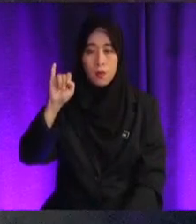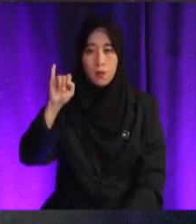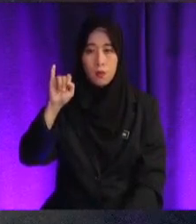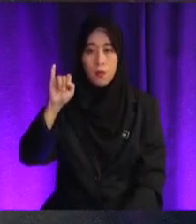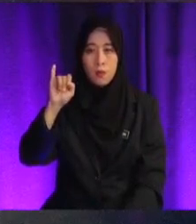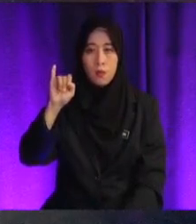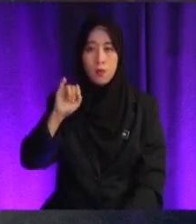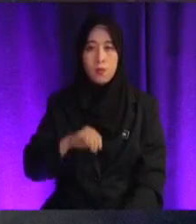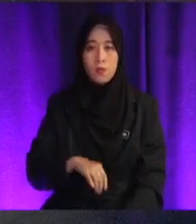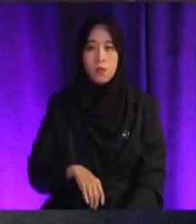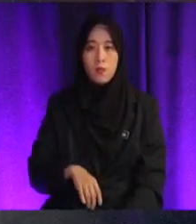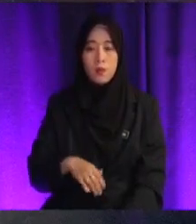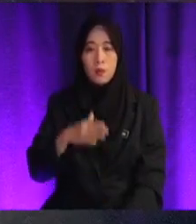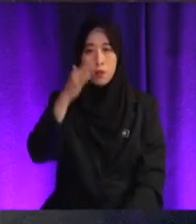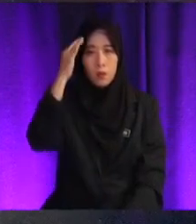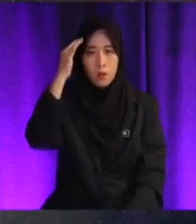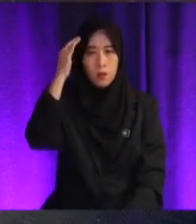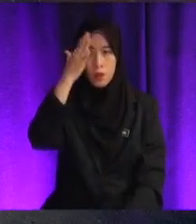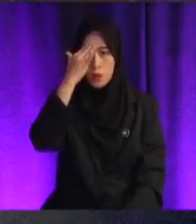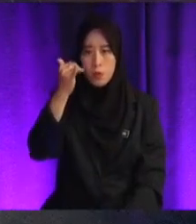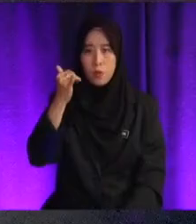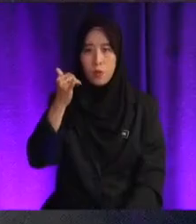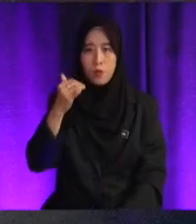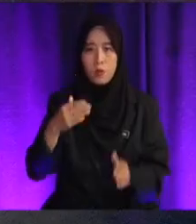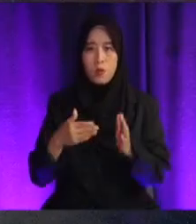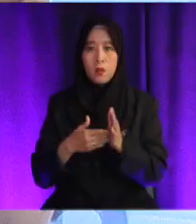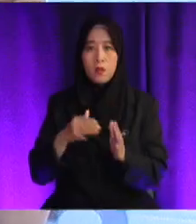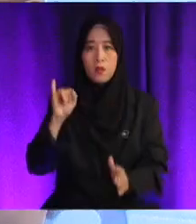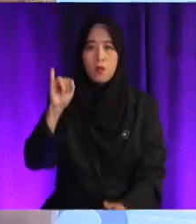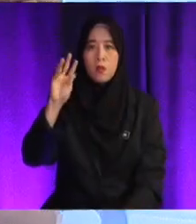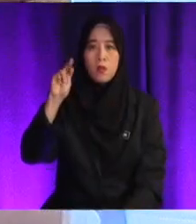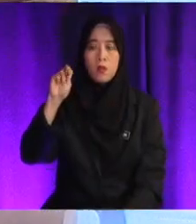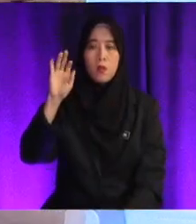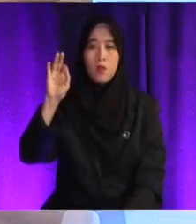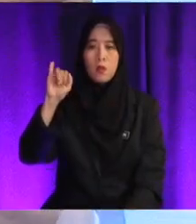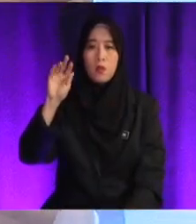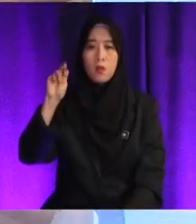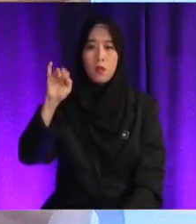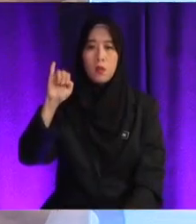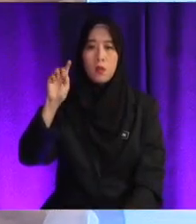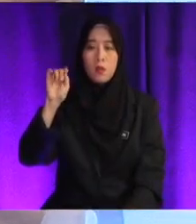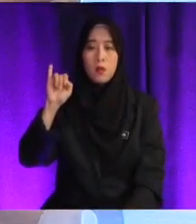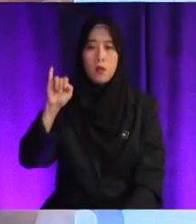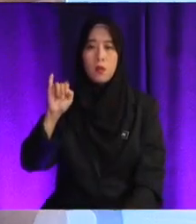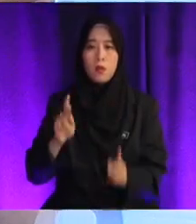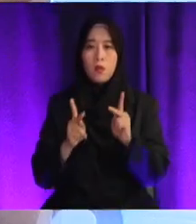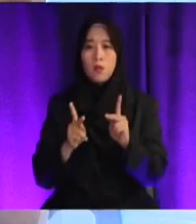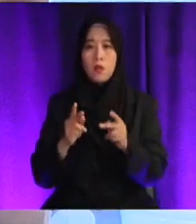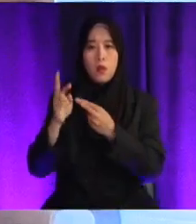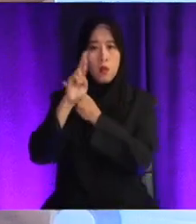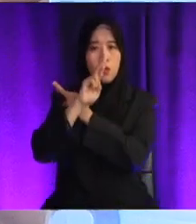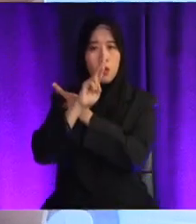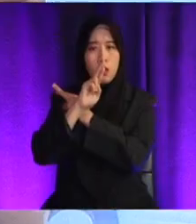okey, dah. Tahu tak kenapa kena infinity? Sebab kalau tak infinity cikgu, nanti rintangan tu kan Bacaan pun